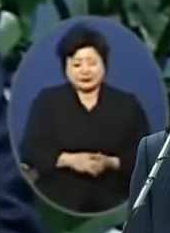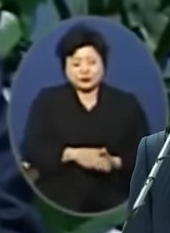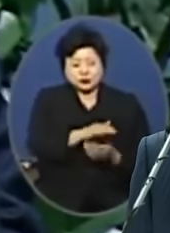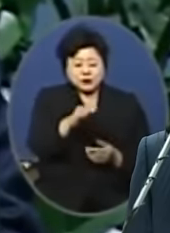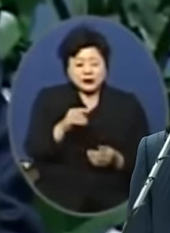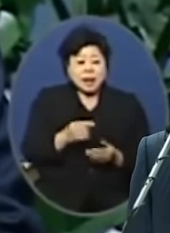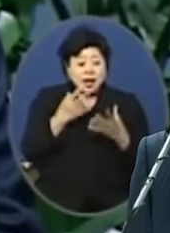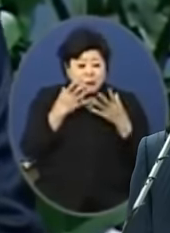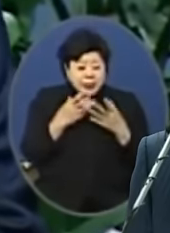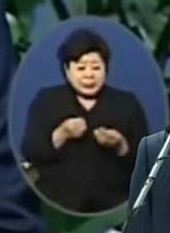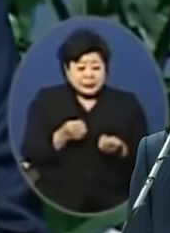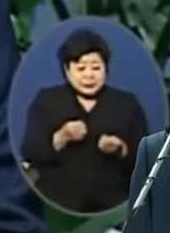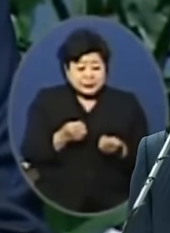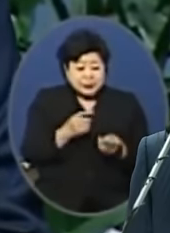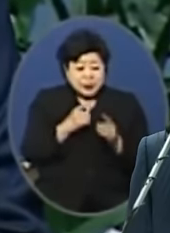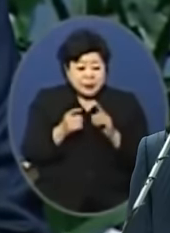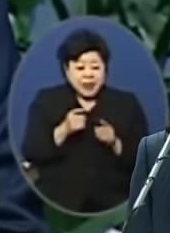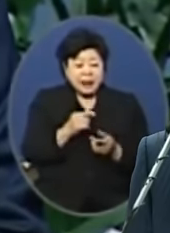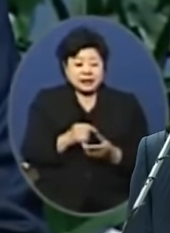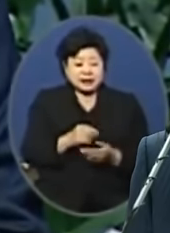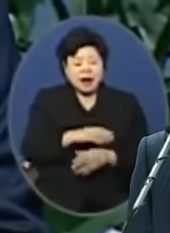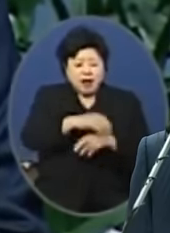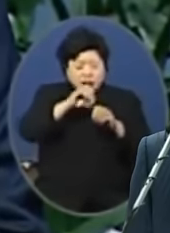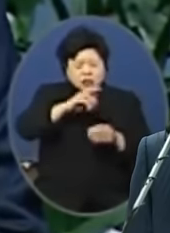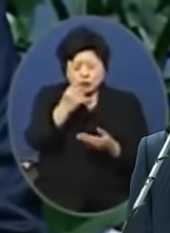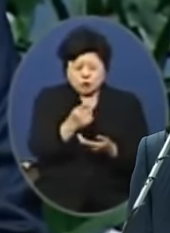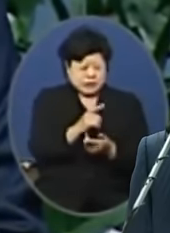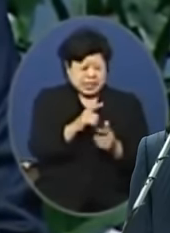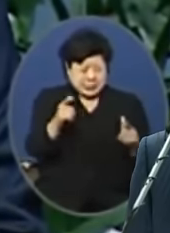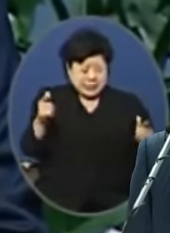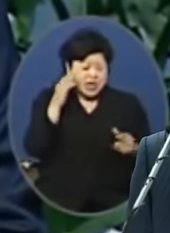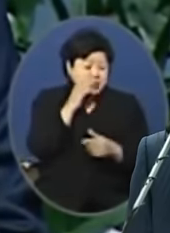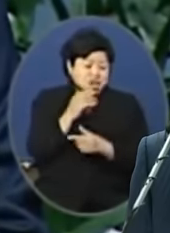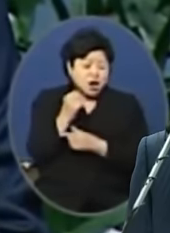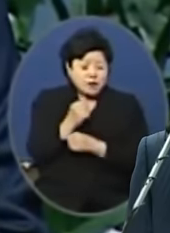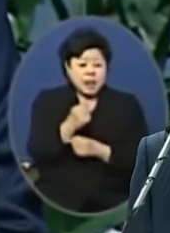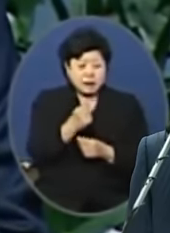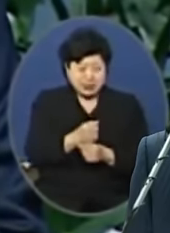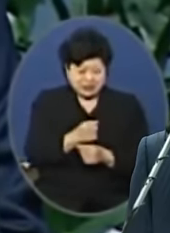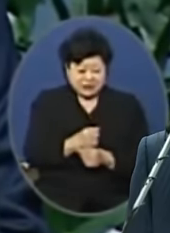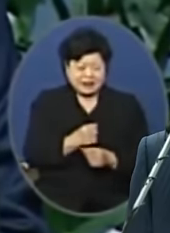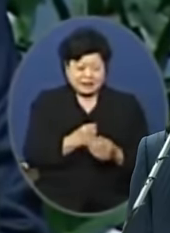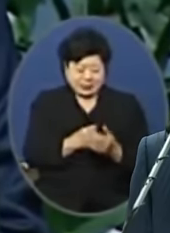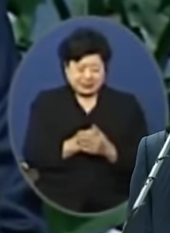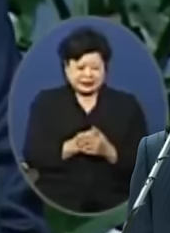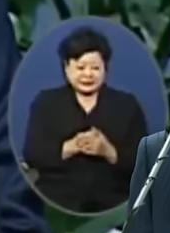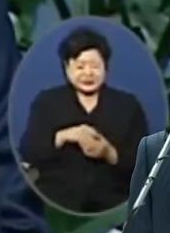우리가 말하는 것이 헛되이 돌아오지 않습니다. 열매를 맺는 것이기 때문에